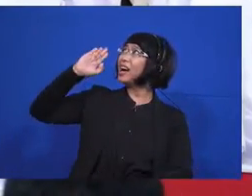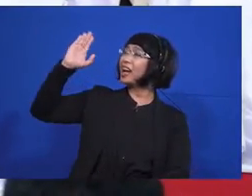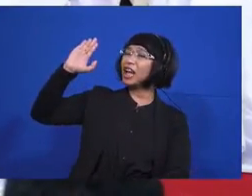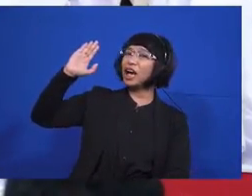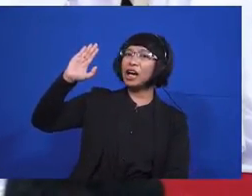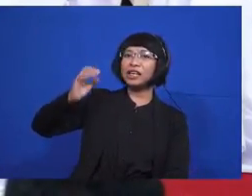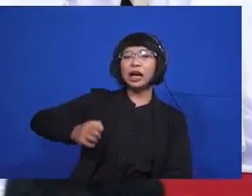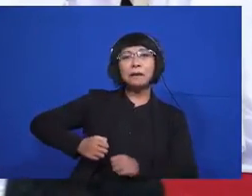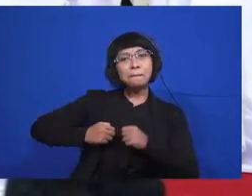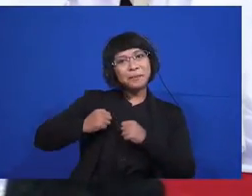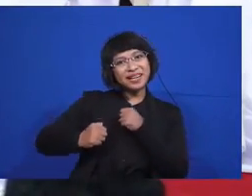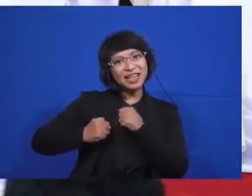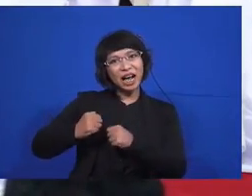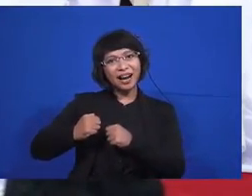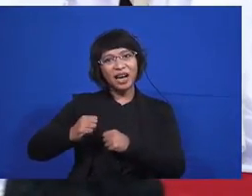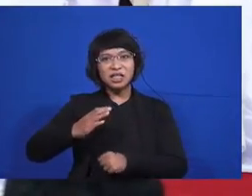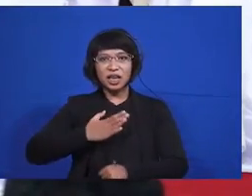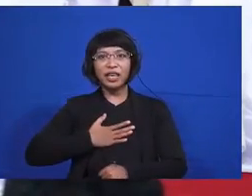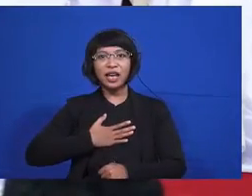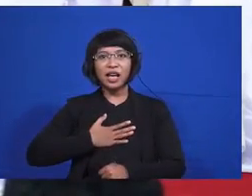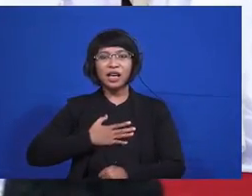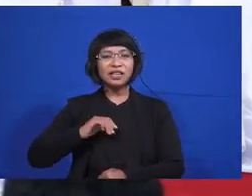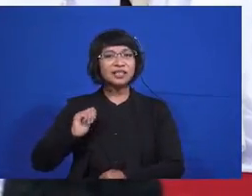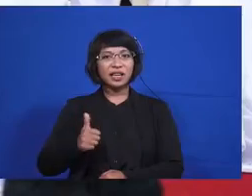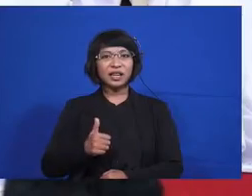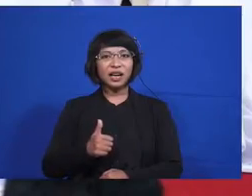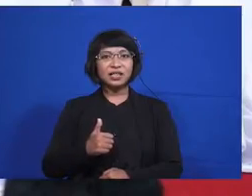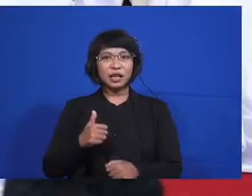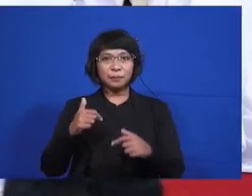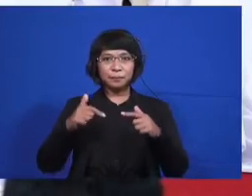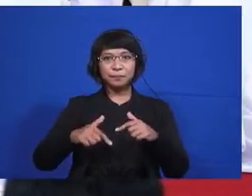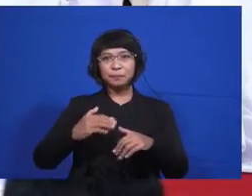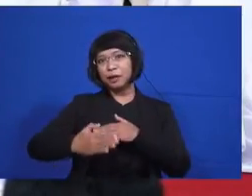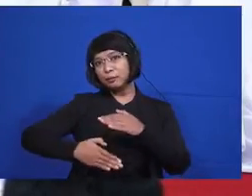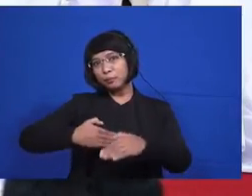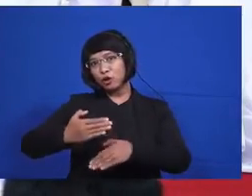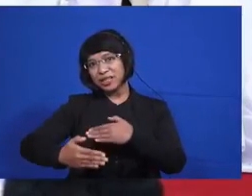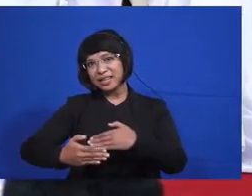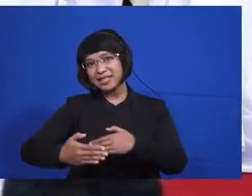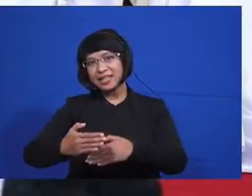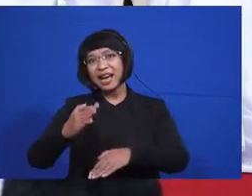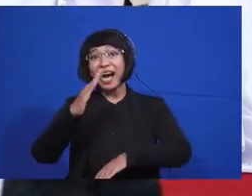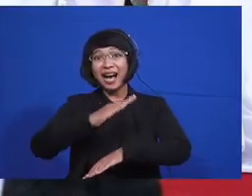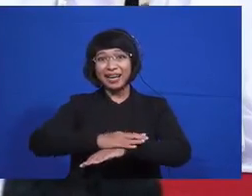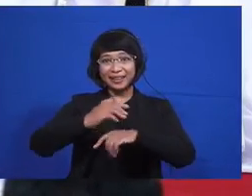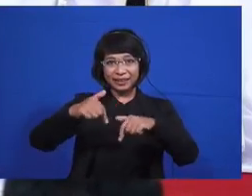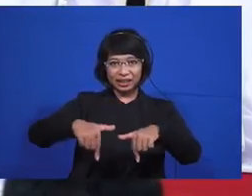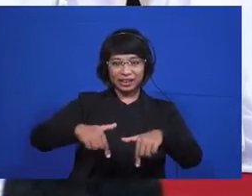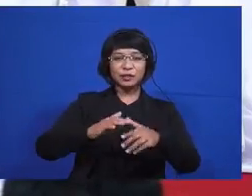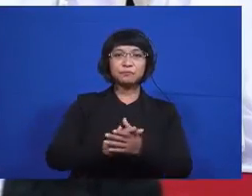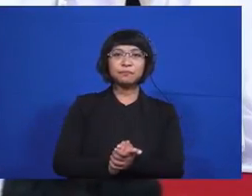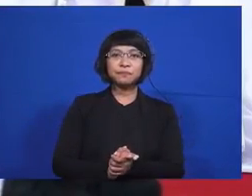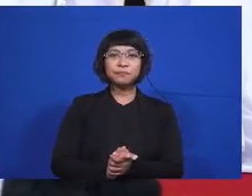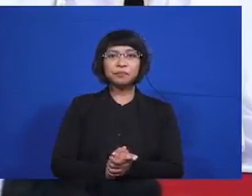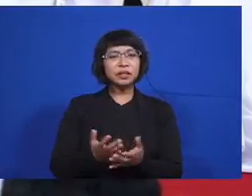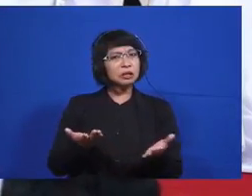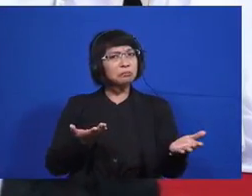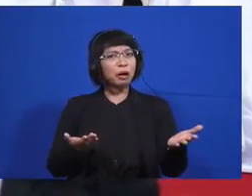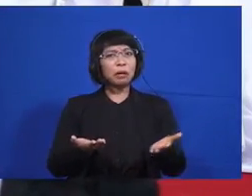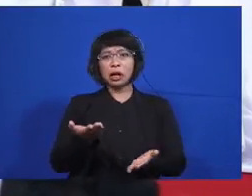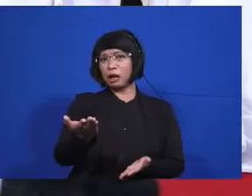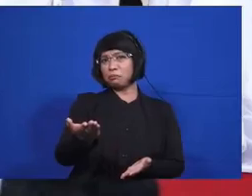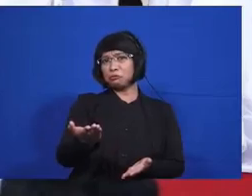yang menggerakkan saya, sehingga saya mampu menjalani proses sampai dengan saat ini. Bagaimana diakon bisa tahu ini dari Allah?